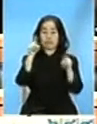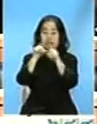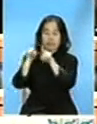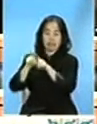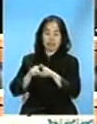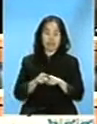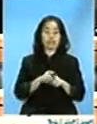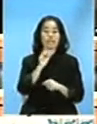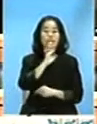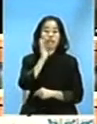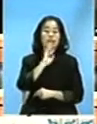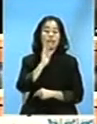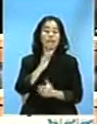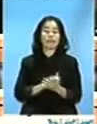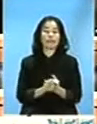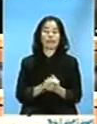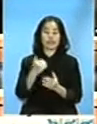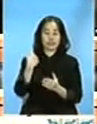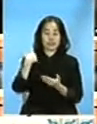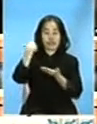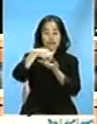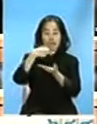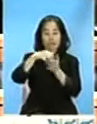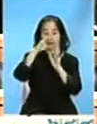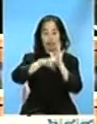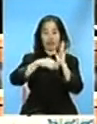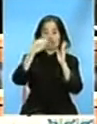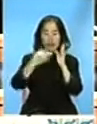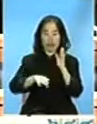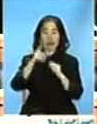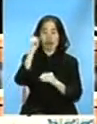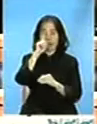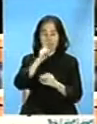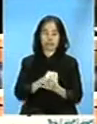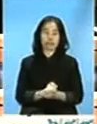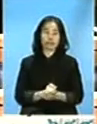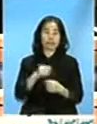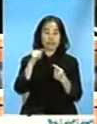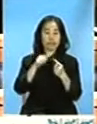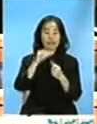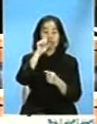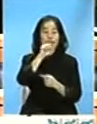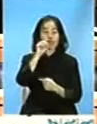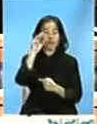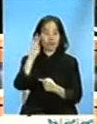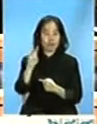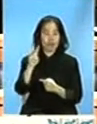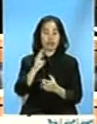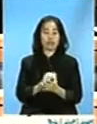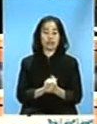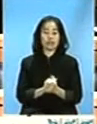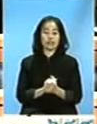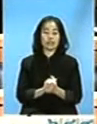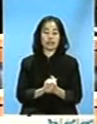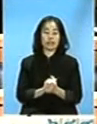าหลายท่านที่ได้เอ่ยไปแล้วนะครับว่ามันก็จะทำให้สมาชิกวุฒิสภาเนี่ยต้องไป